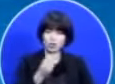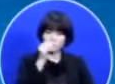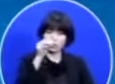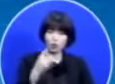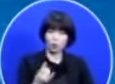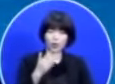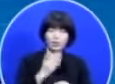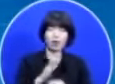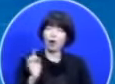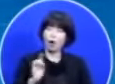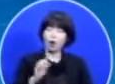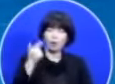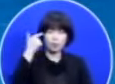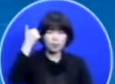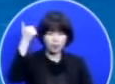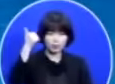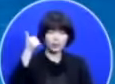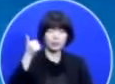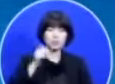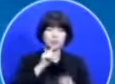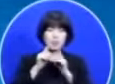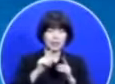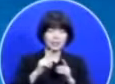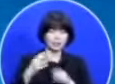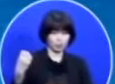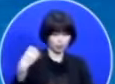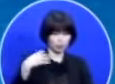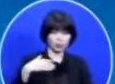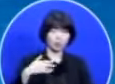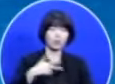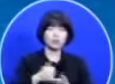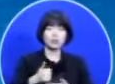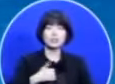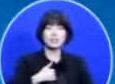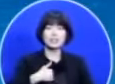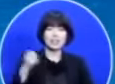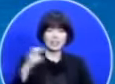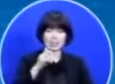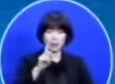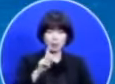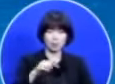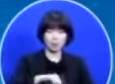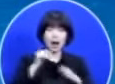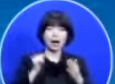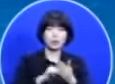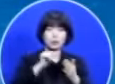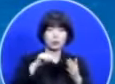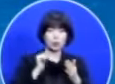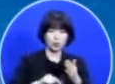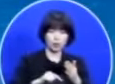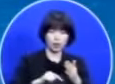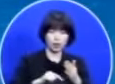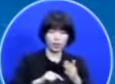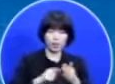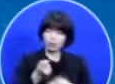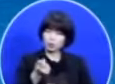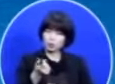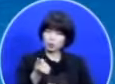목사님께서 아시는 말씀을 통해서 주님은 저에게 다시 한 번 제 마음에 4 찍기 같이 남아있는